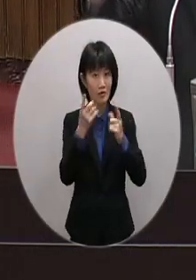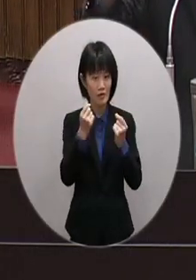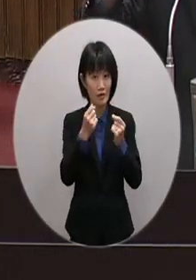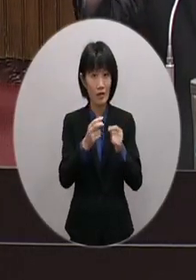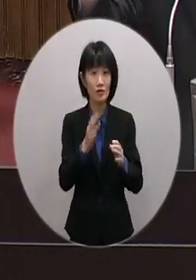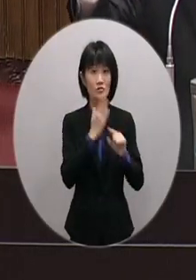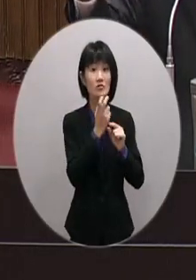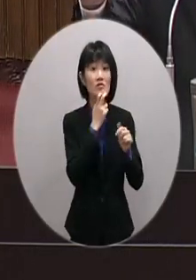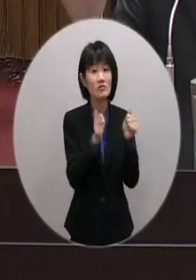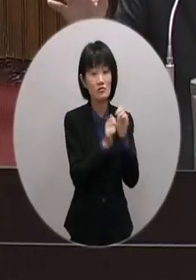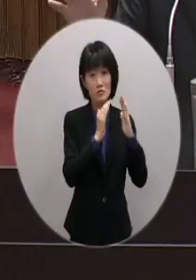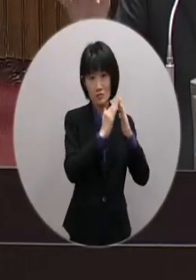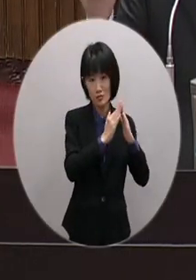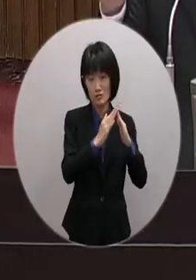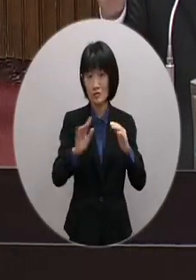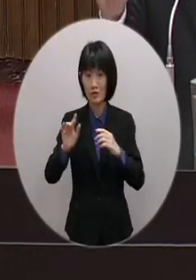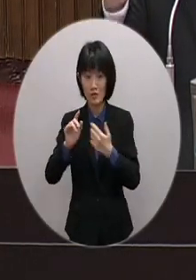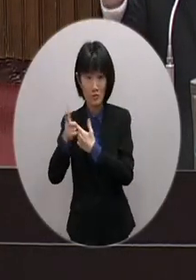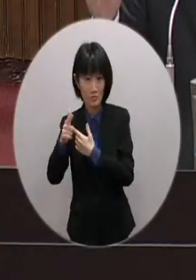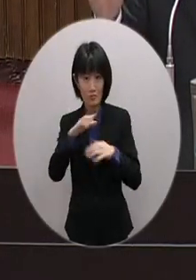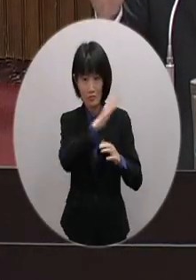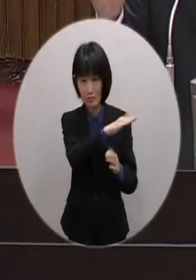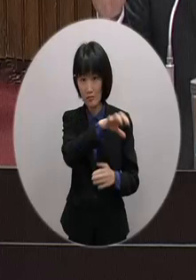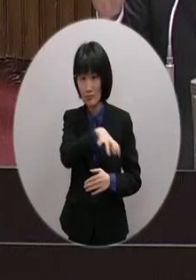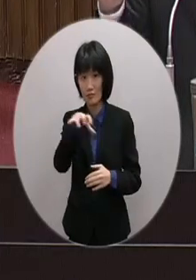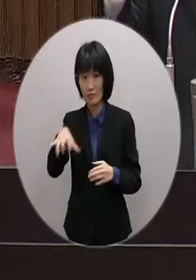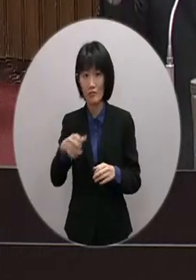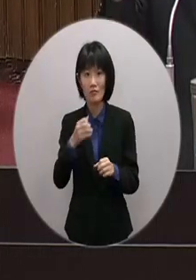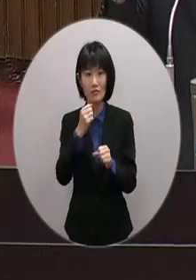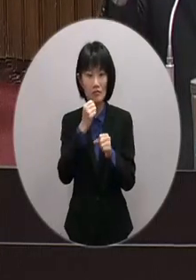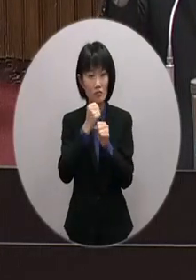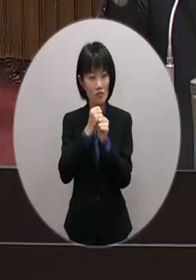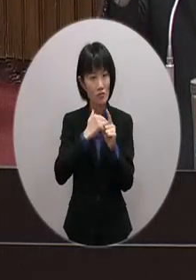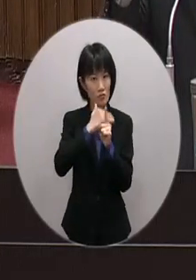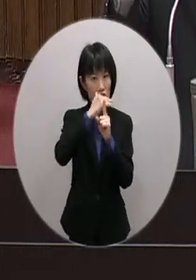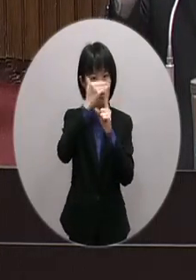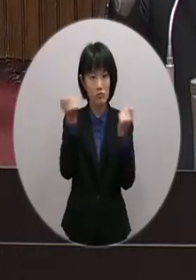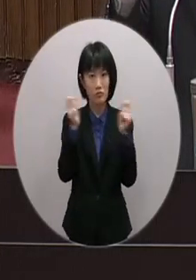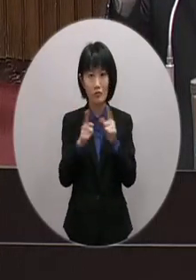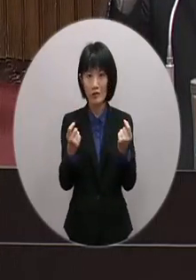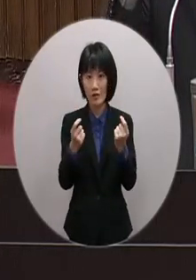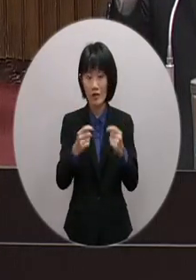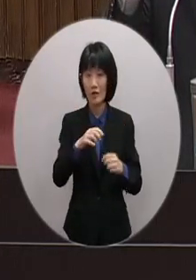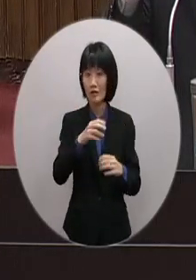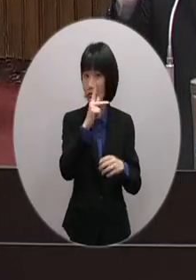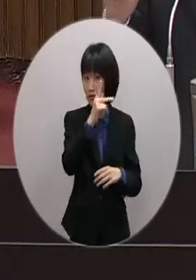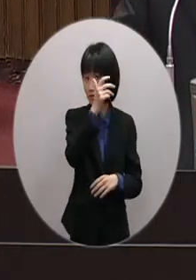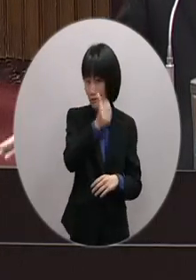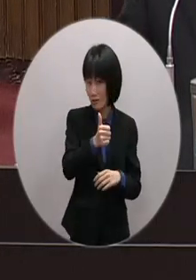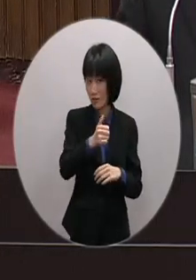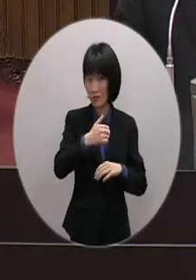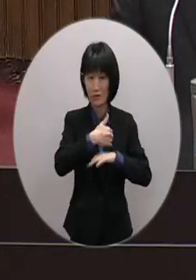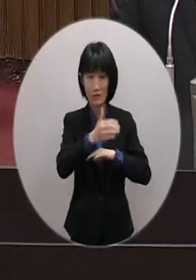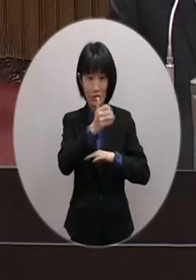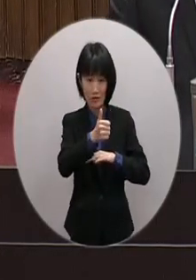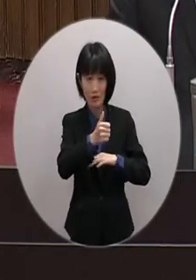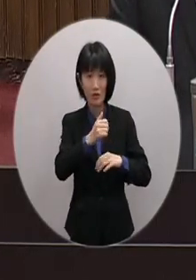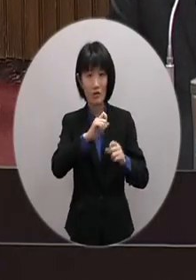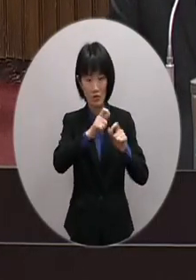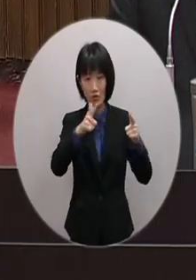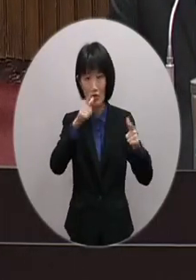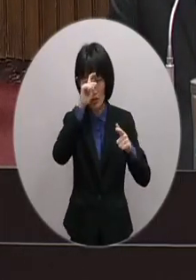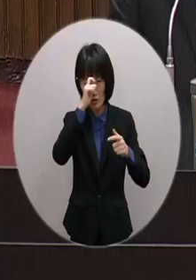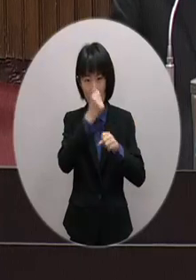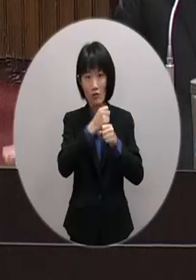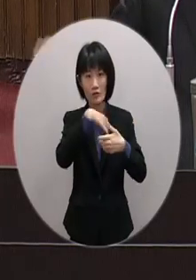非直辖市应该要同一个职等，特别是科长啊或是这个处长，对，副首长之类的。好，让他